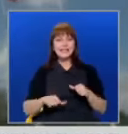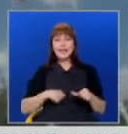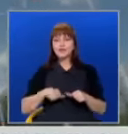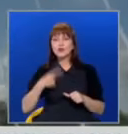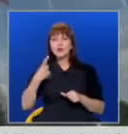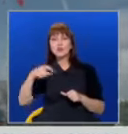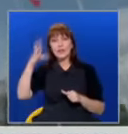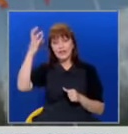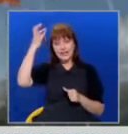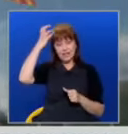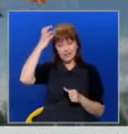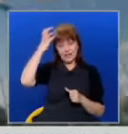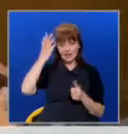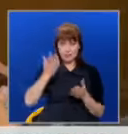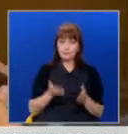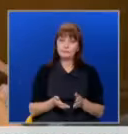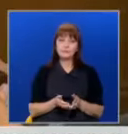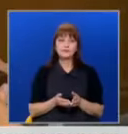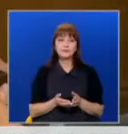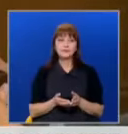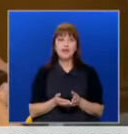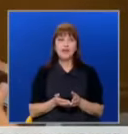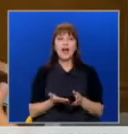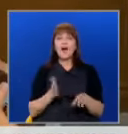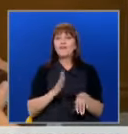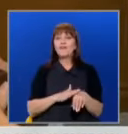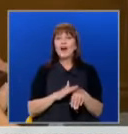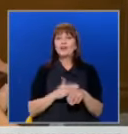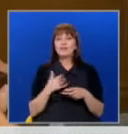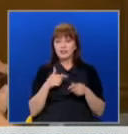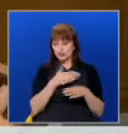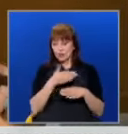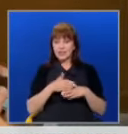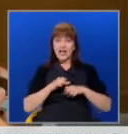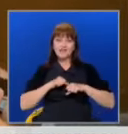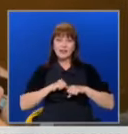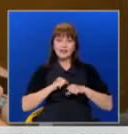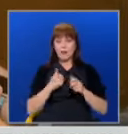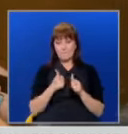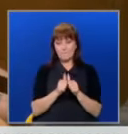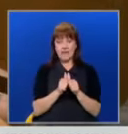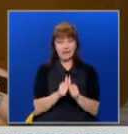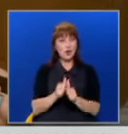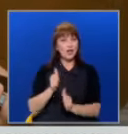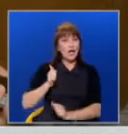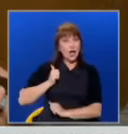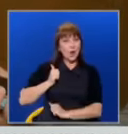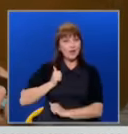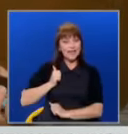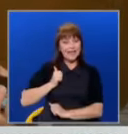заяви Екатерина Захариева от ГЕРБ СДС. Фактът, че се въздържаха част от партньорите ни в НАТО да не